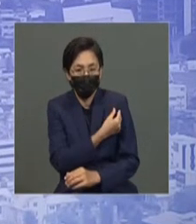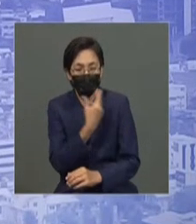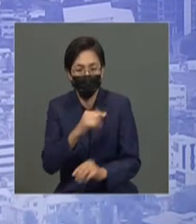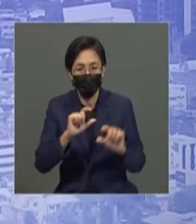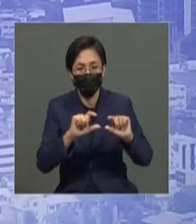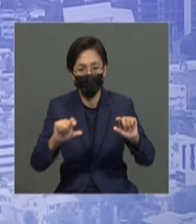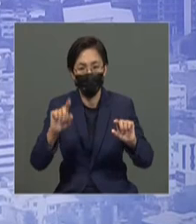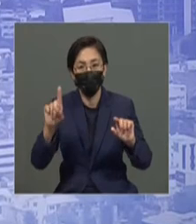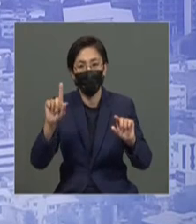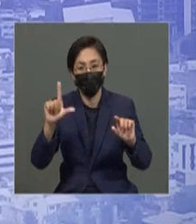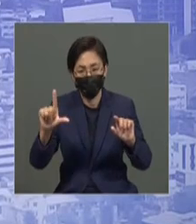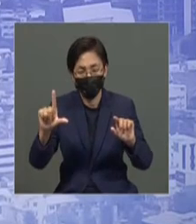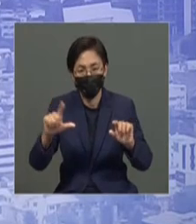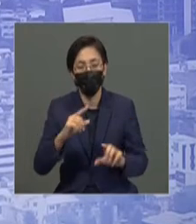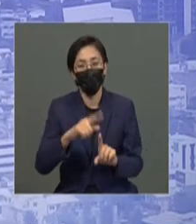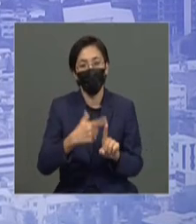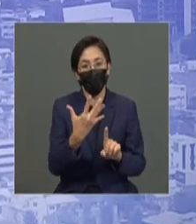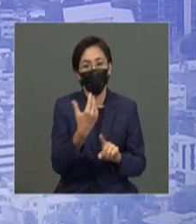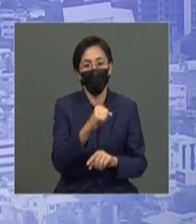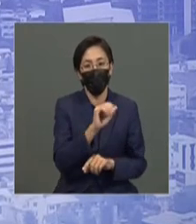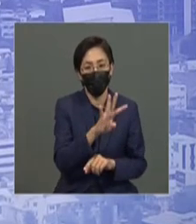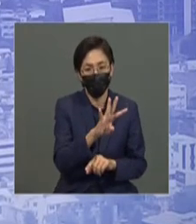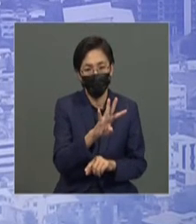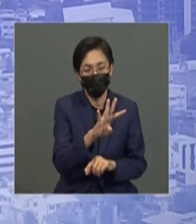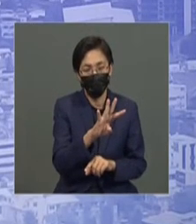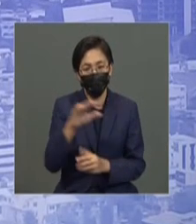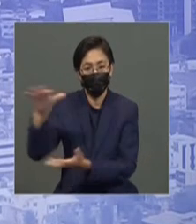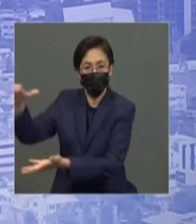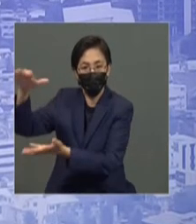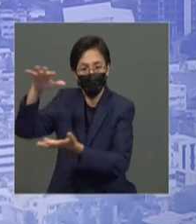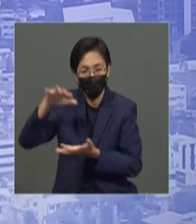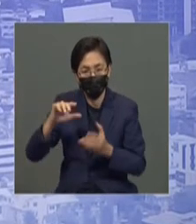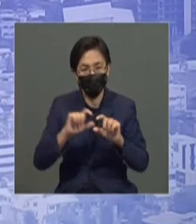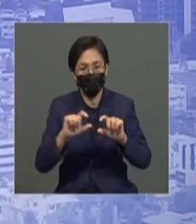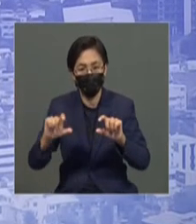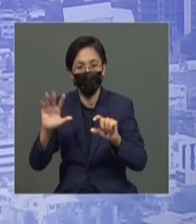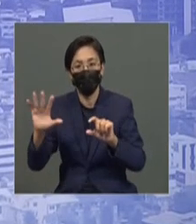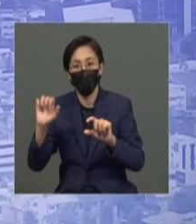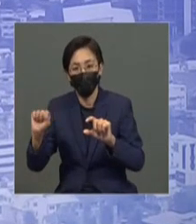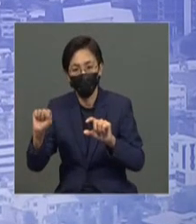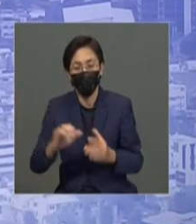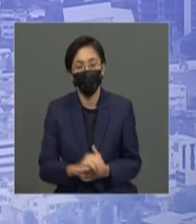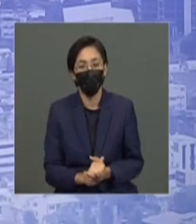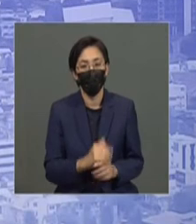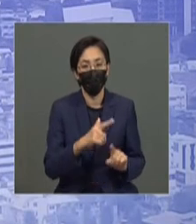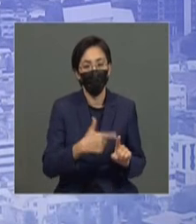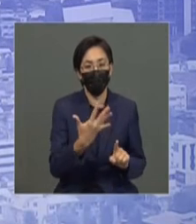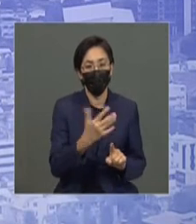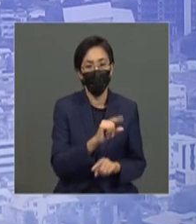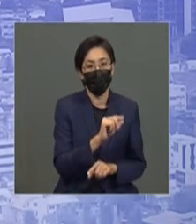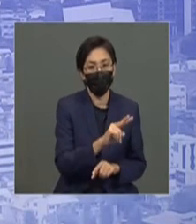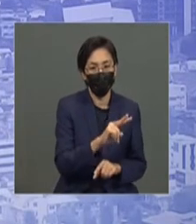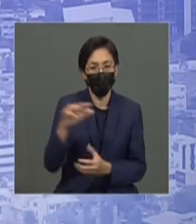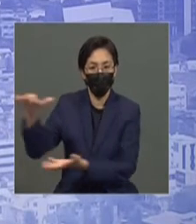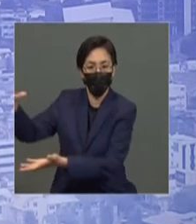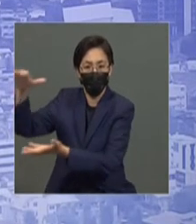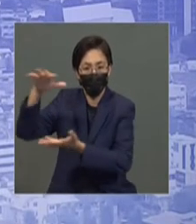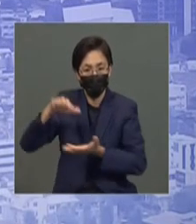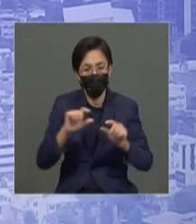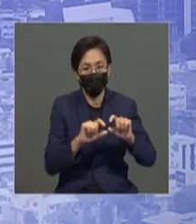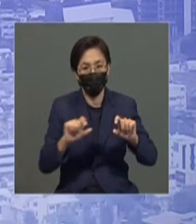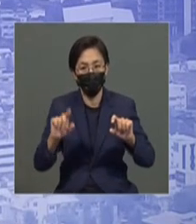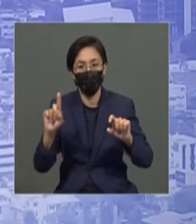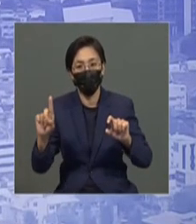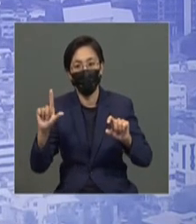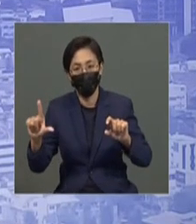านโดส14พฤษภาคมจะมาอีก500,000โดส 22พฤษภาคมจะมาอีก1ล้านโด